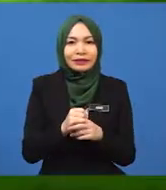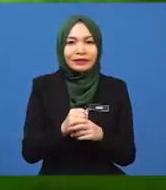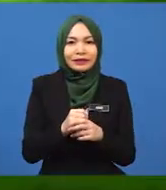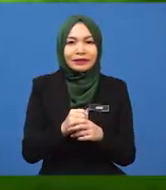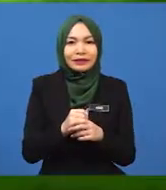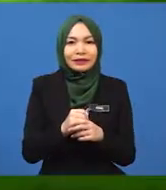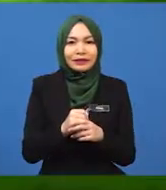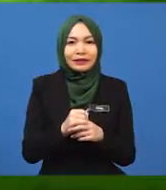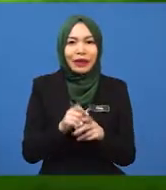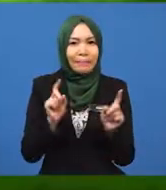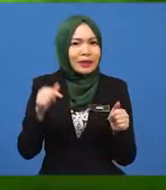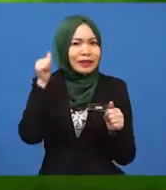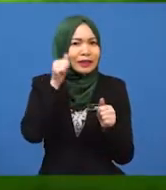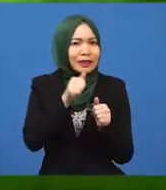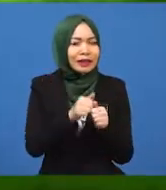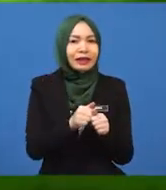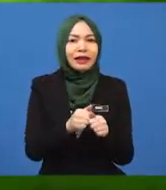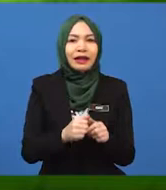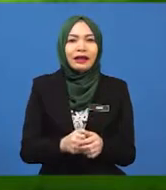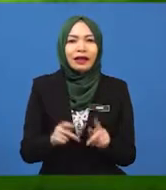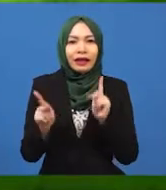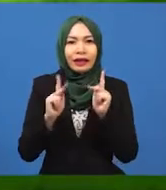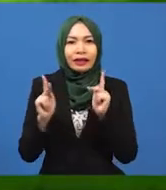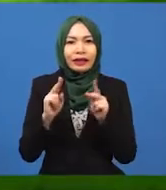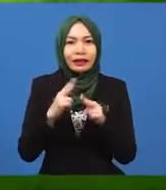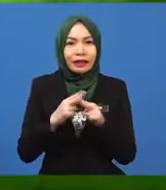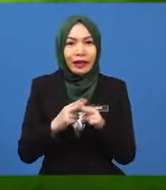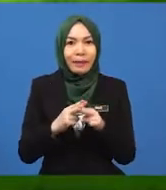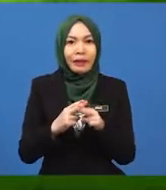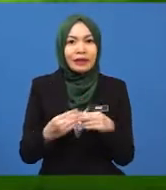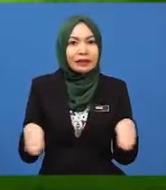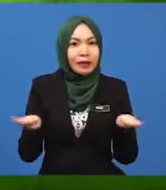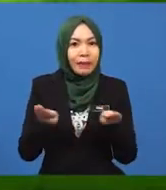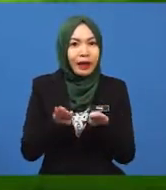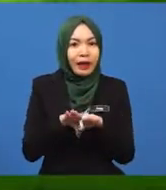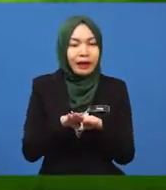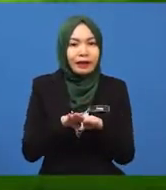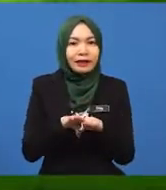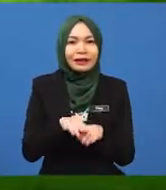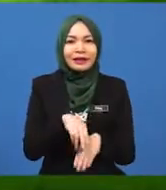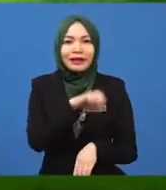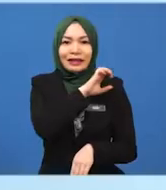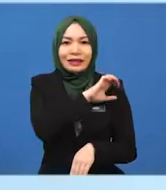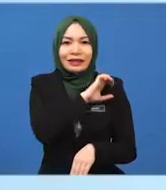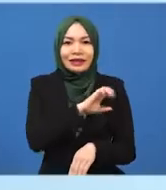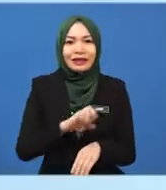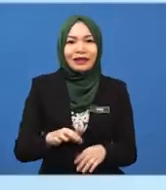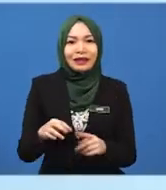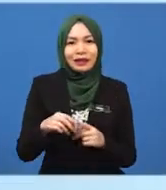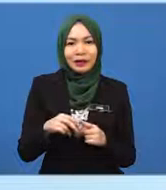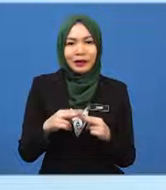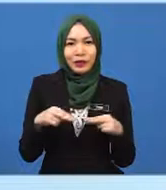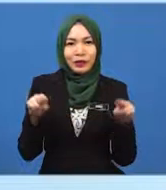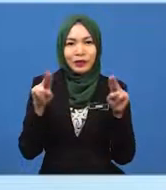diingatkan bahawa kata nama sebagai unsur utamanya.